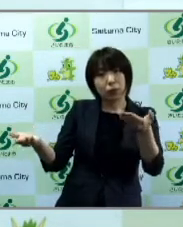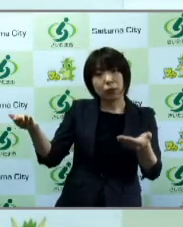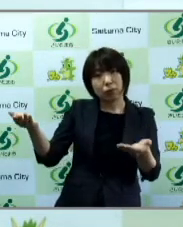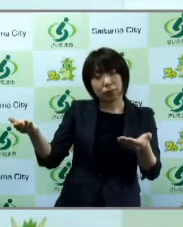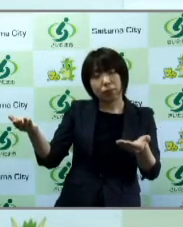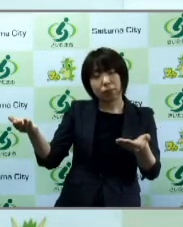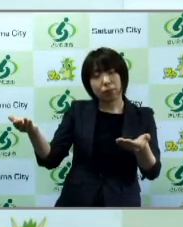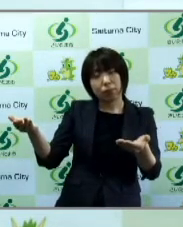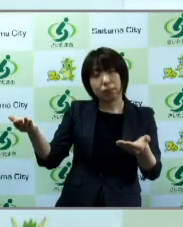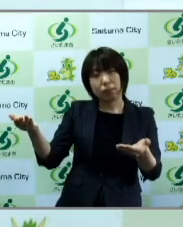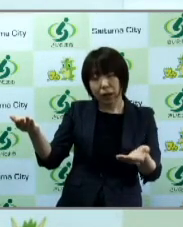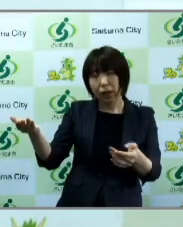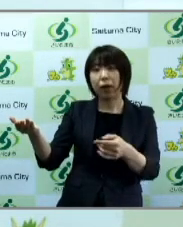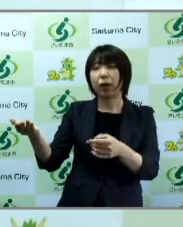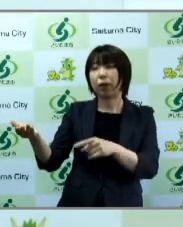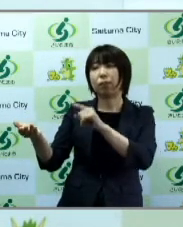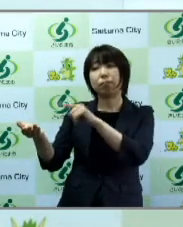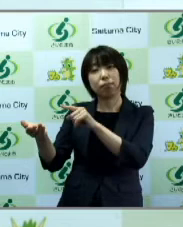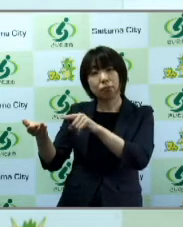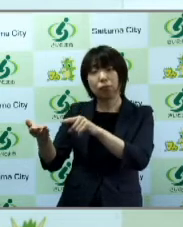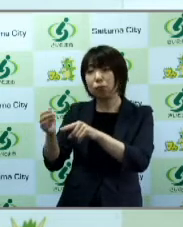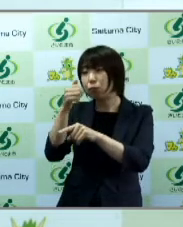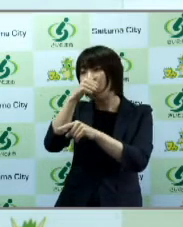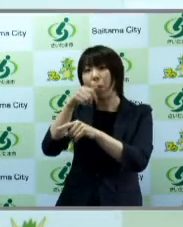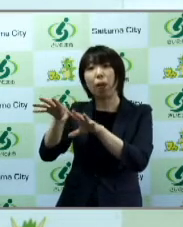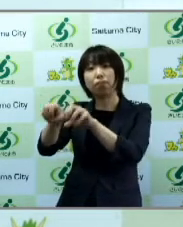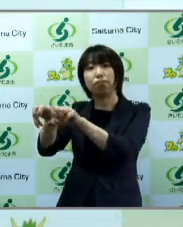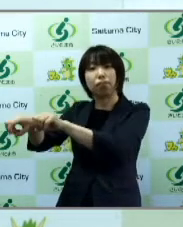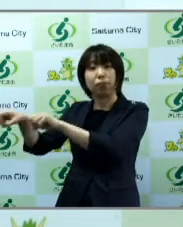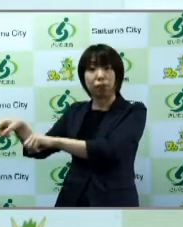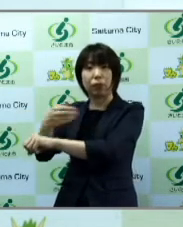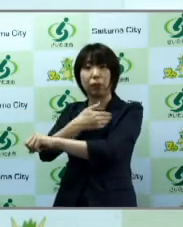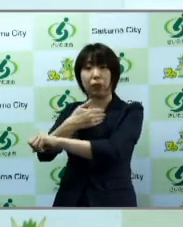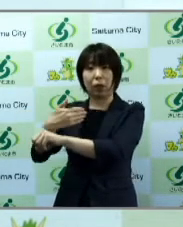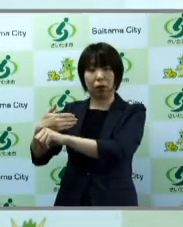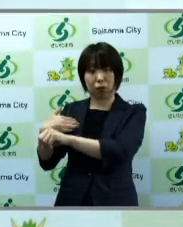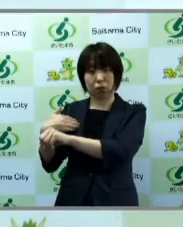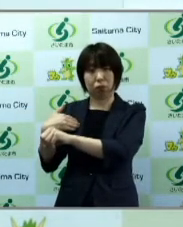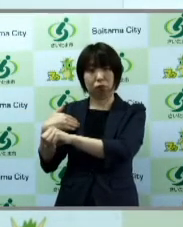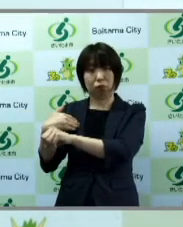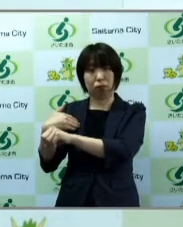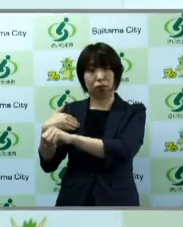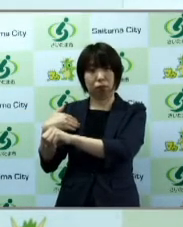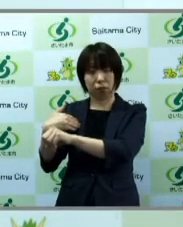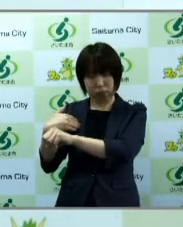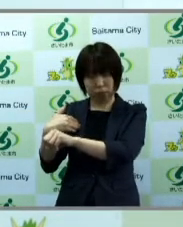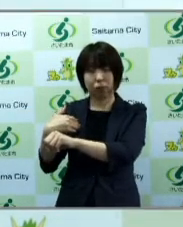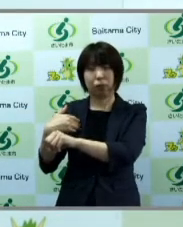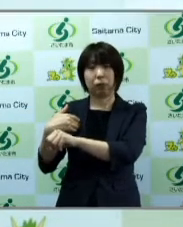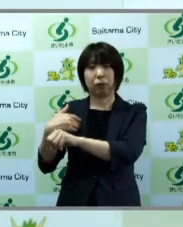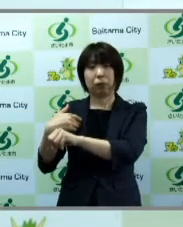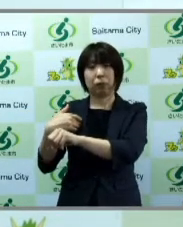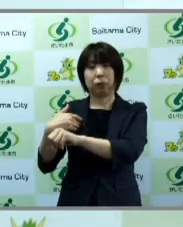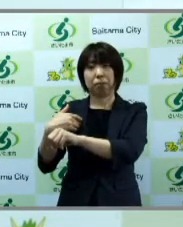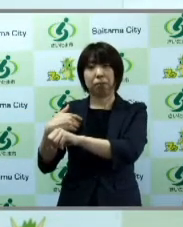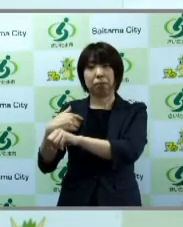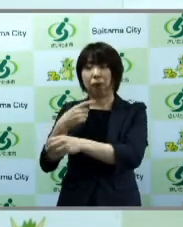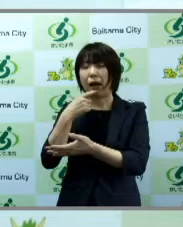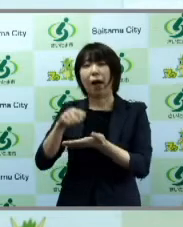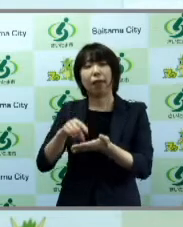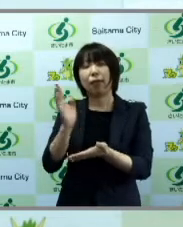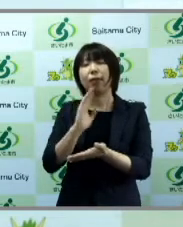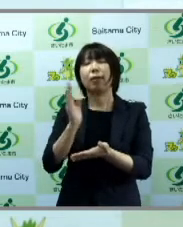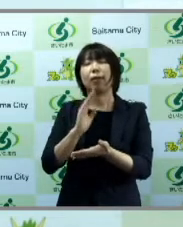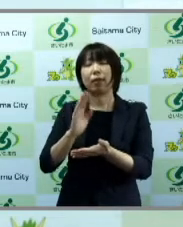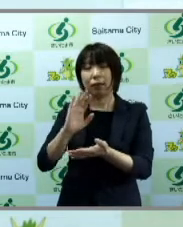確保を、しやすい環境にはありますので、もちろんかなりギリギリの数字でやってますから簡単ではありませんけども、そうい